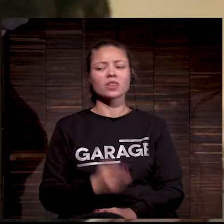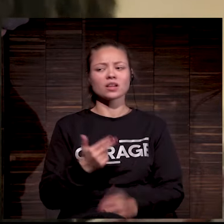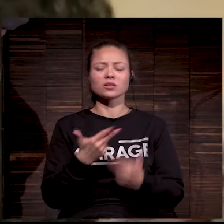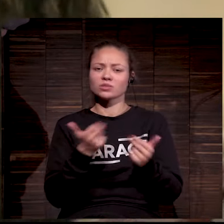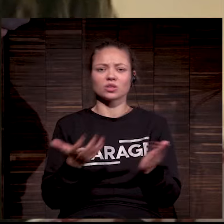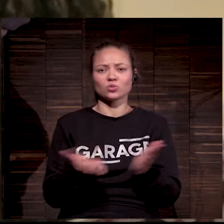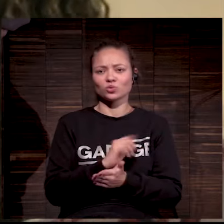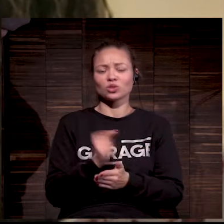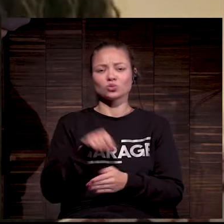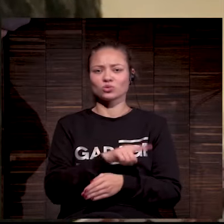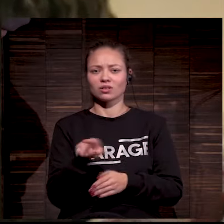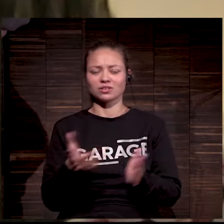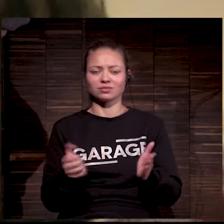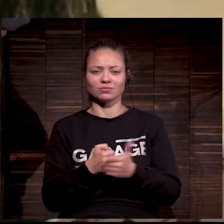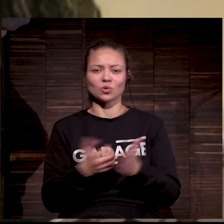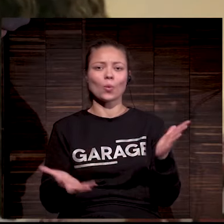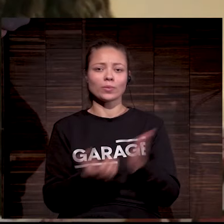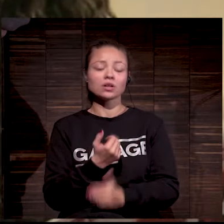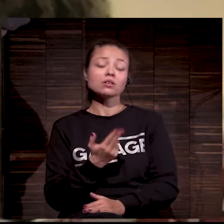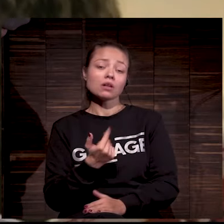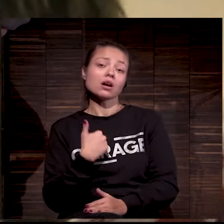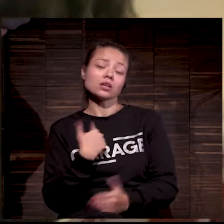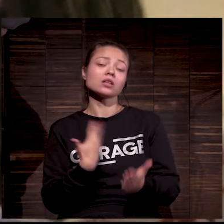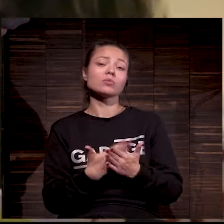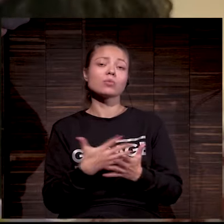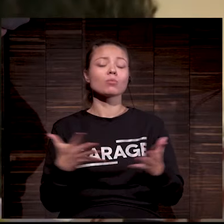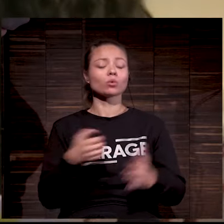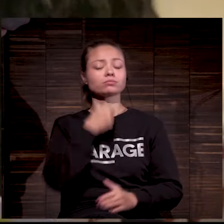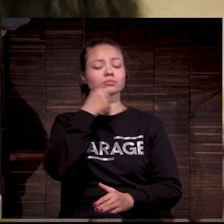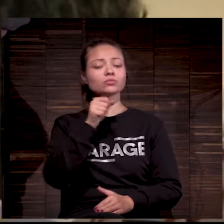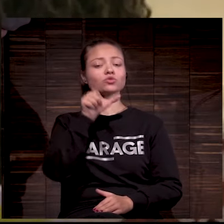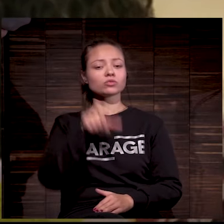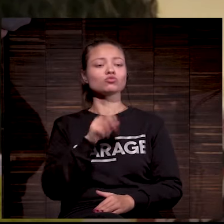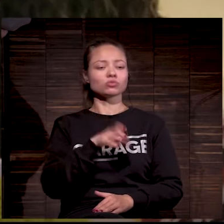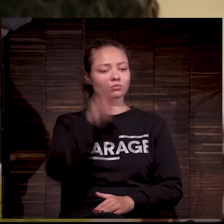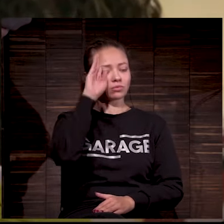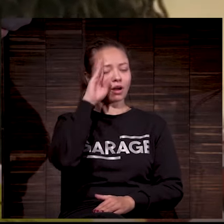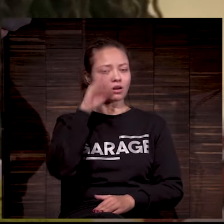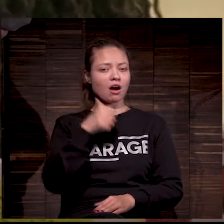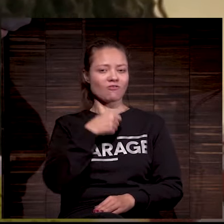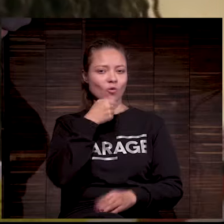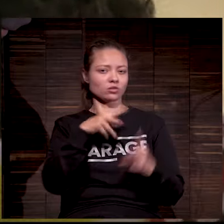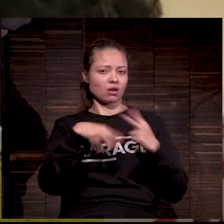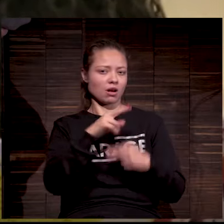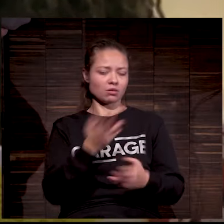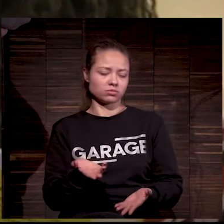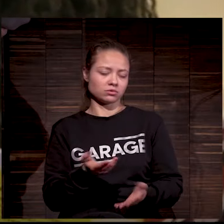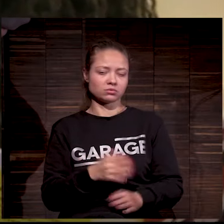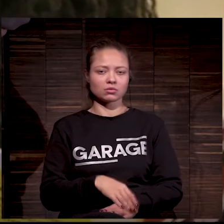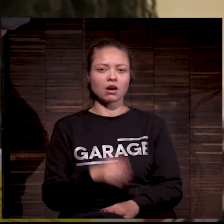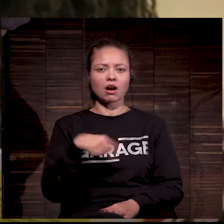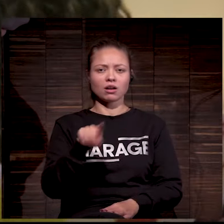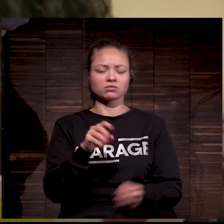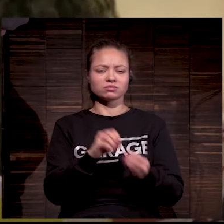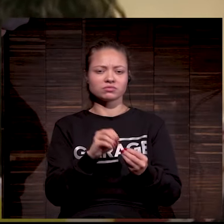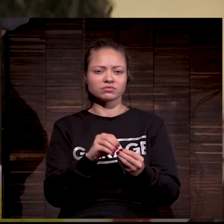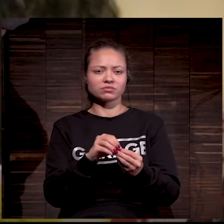получается то что они добились да я например более зрелый человек чем парни моего возраста они по-прежнему там